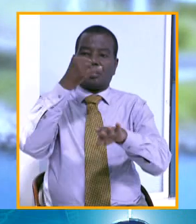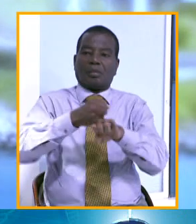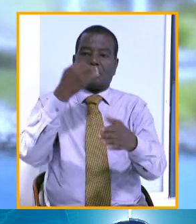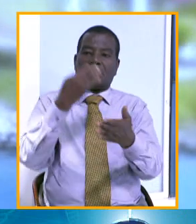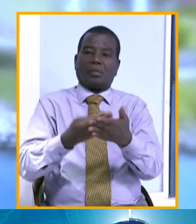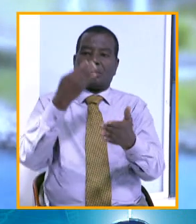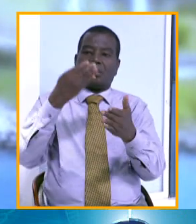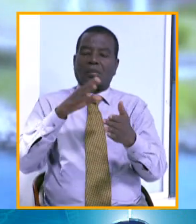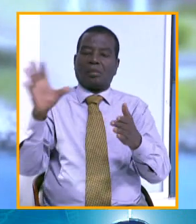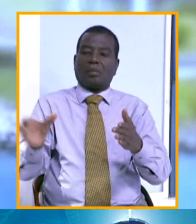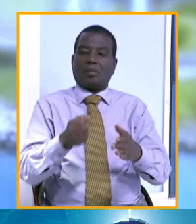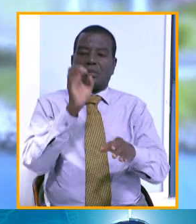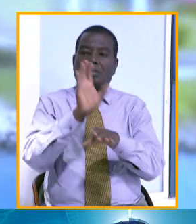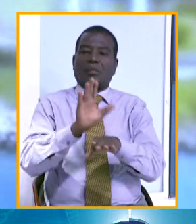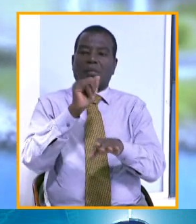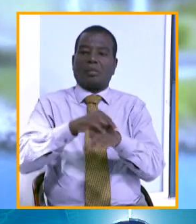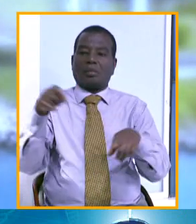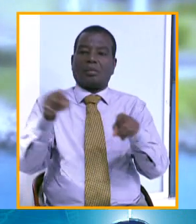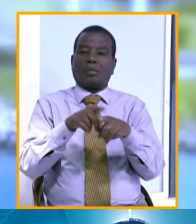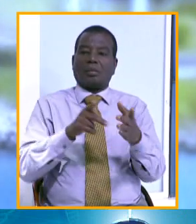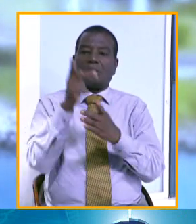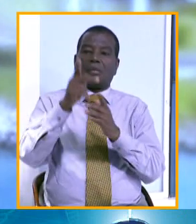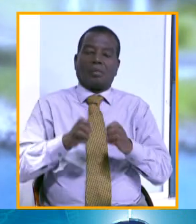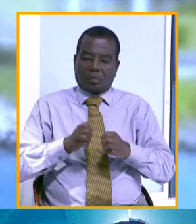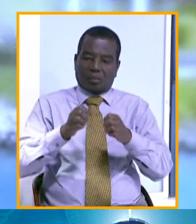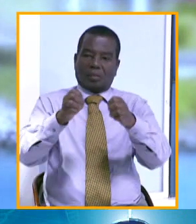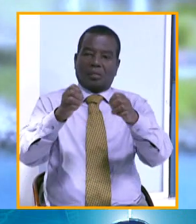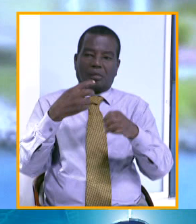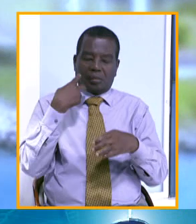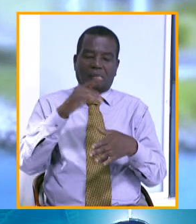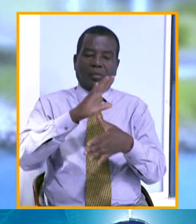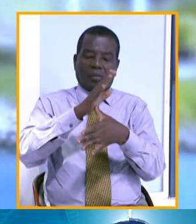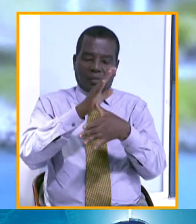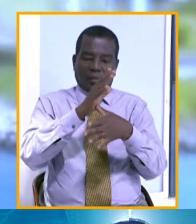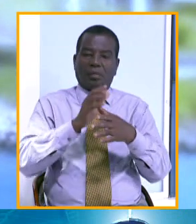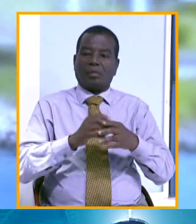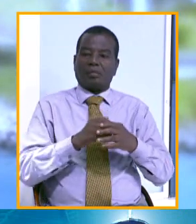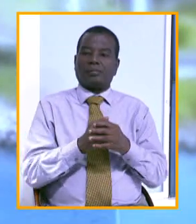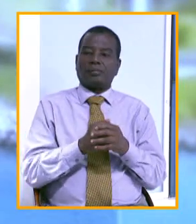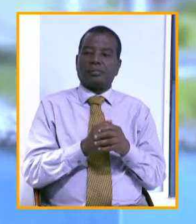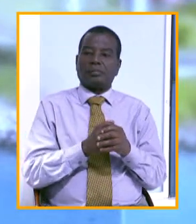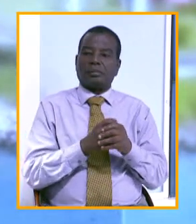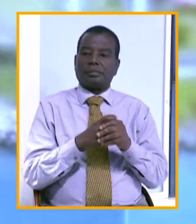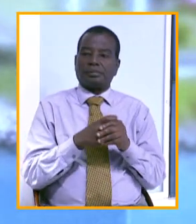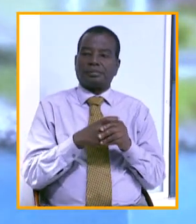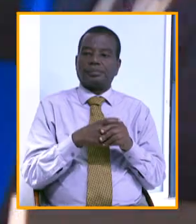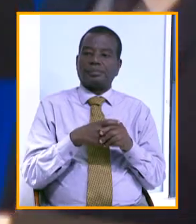financière de prendre la Côte d'Ivoire comme projet pilote. Les explications détaillées de Alexis